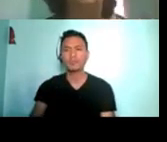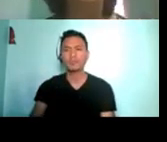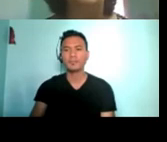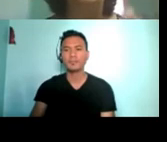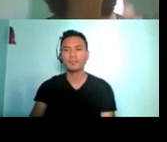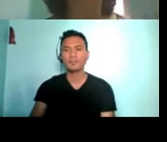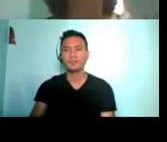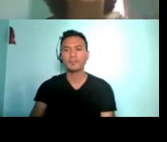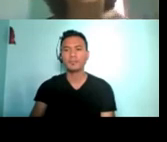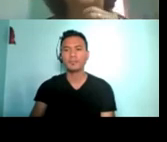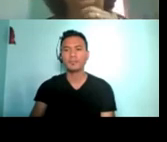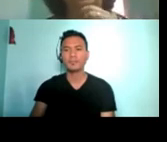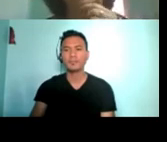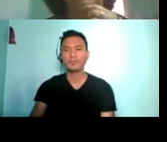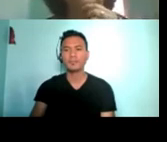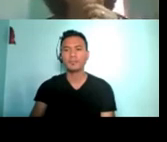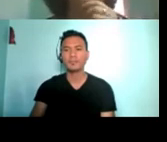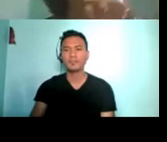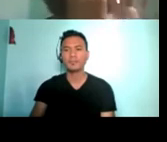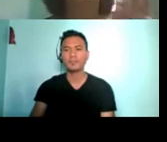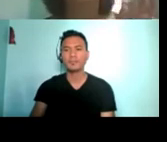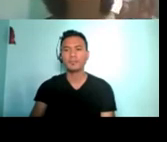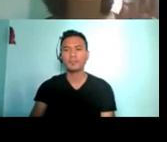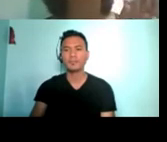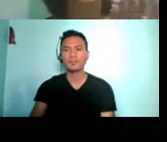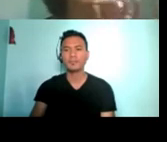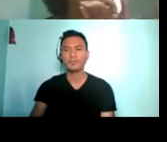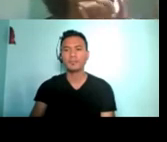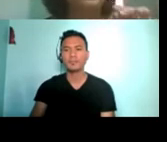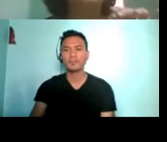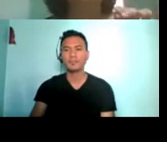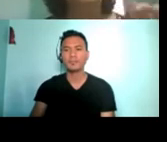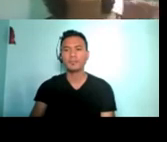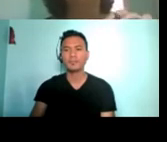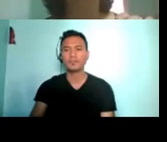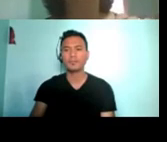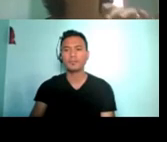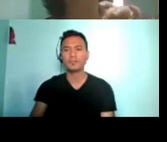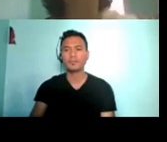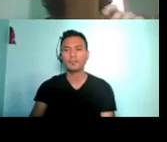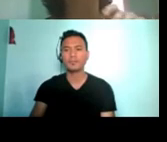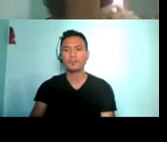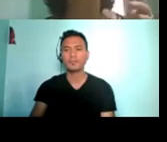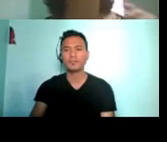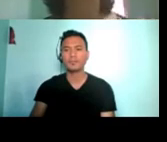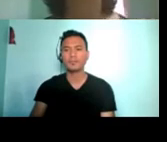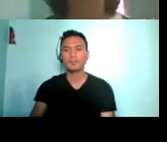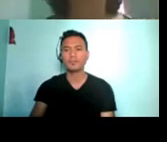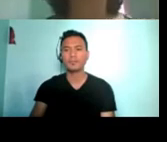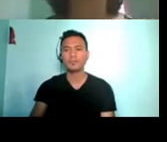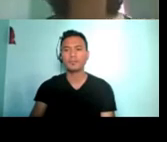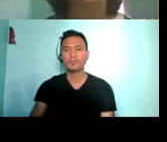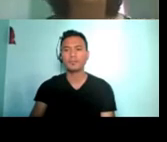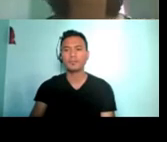त्यो अधिकारलाई कन्सेन्टको कुरा हो है, यो चाहिँ कन्सेन्ट, उसको कन्सेन्ट बिना हामीले कुनै पनि केही पनि कुरा काहीँ